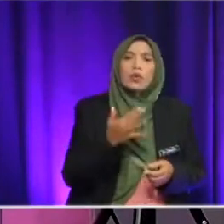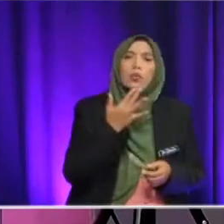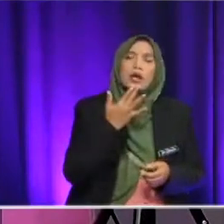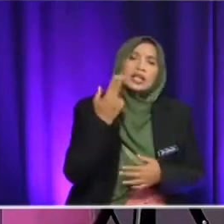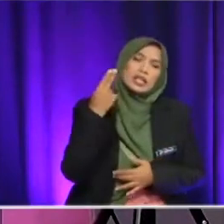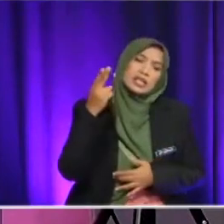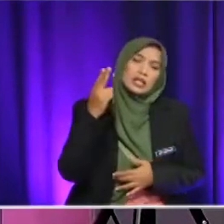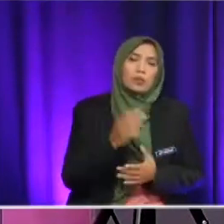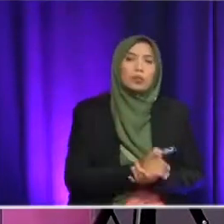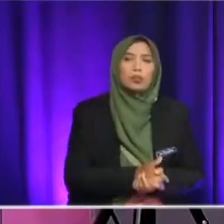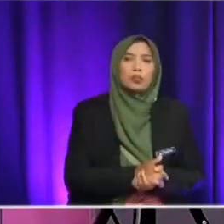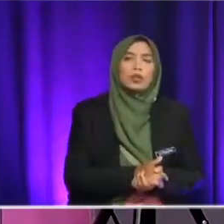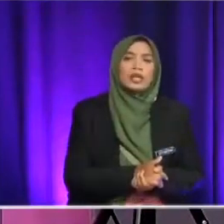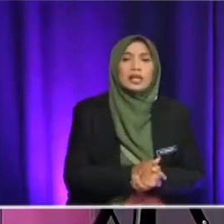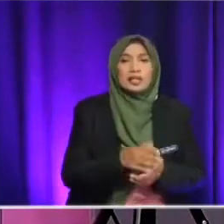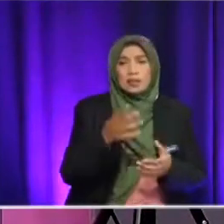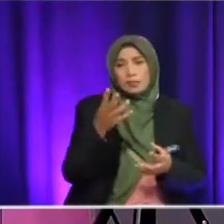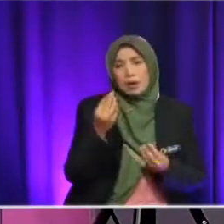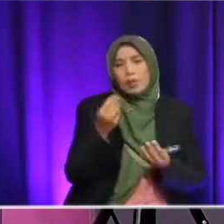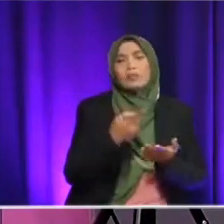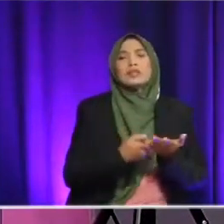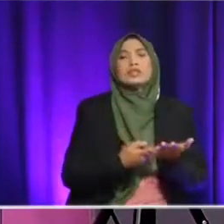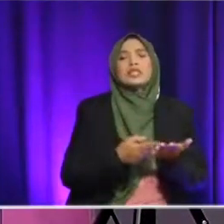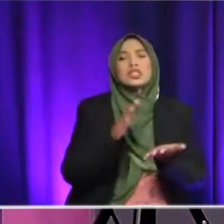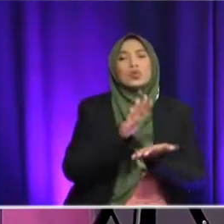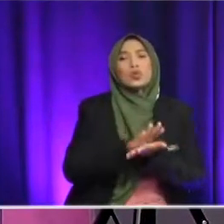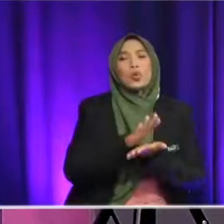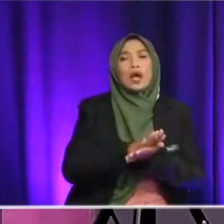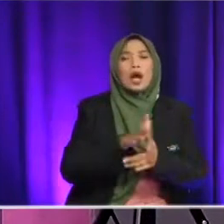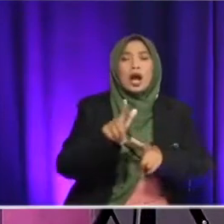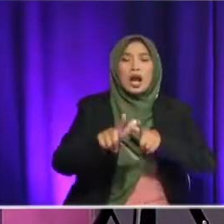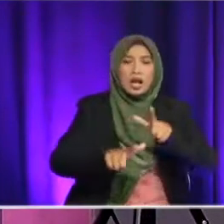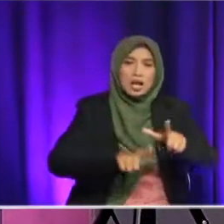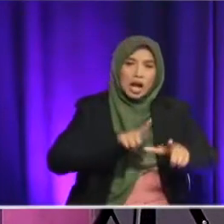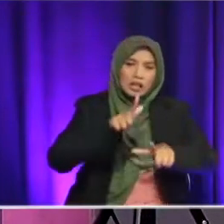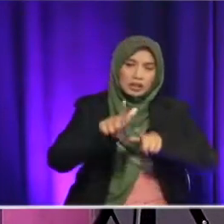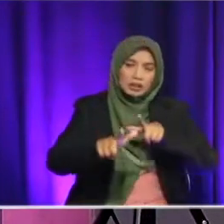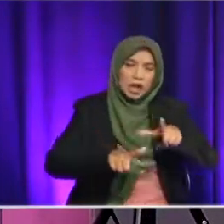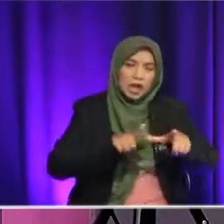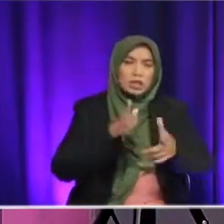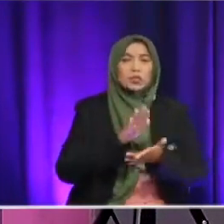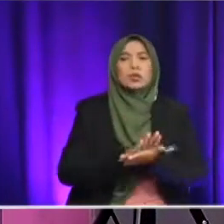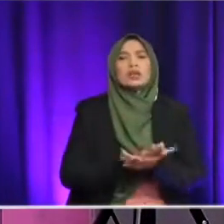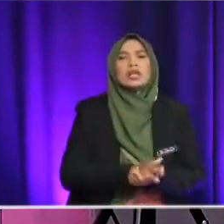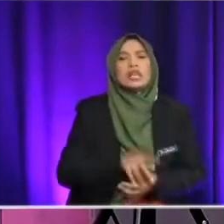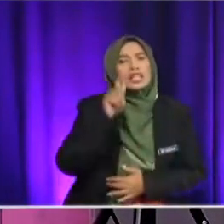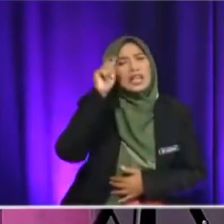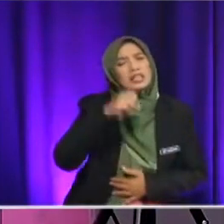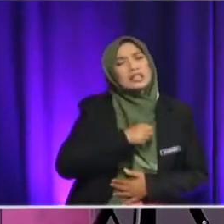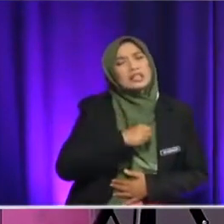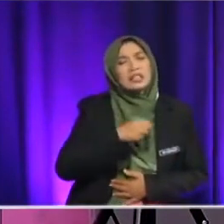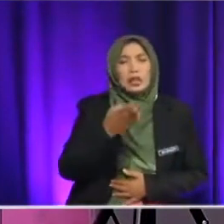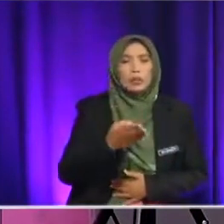sebab di sini ialah dia nak apa tahu? Sekolah, langkah sekolah. Bila langkah sekolah, kamu tanya diri kamu, kenapa